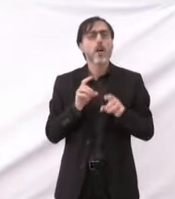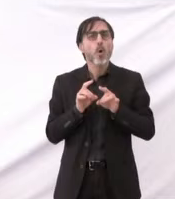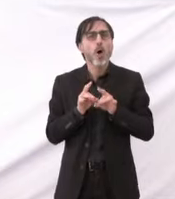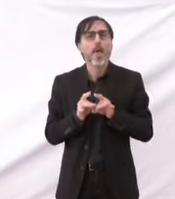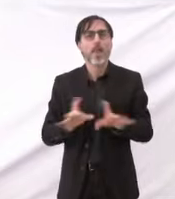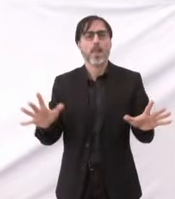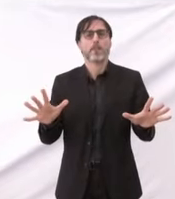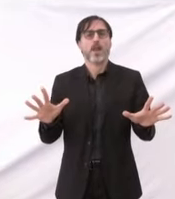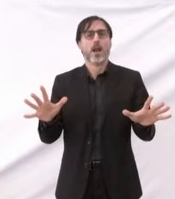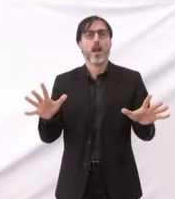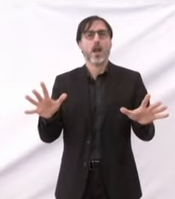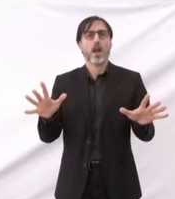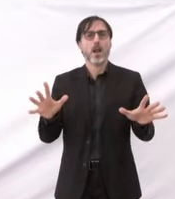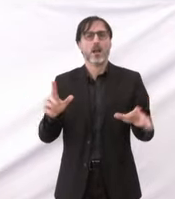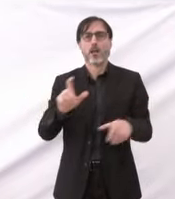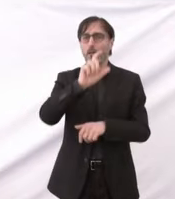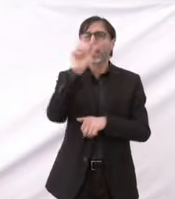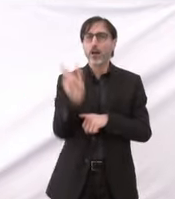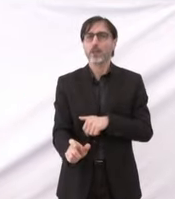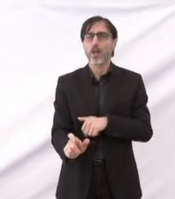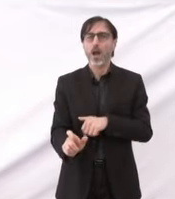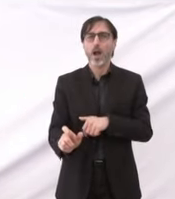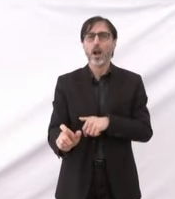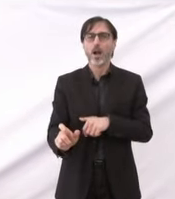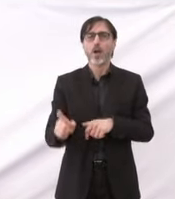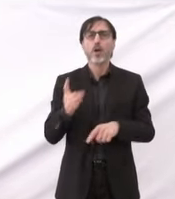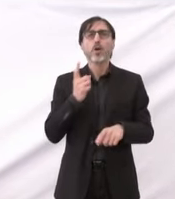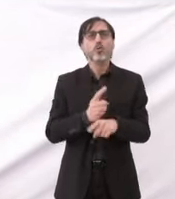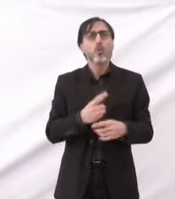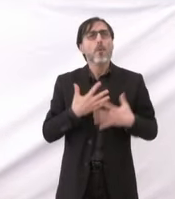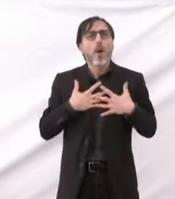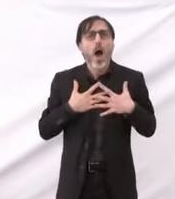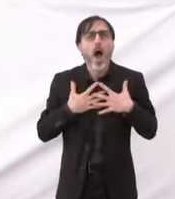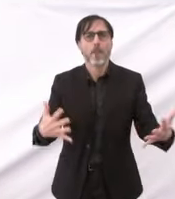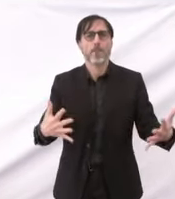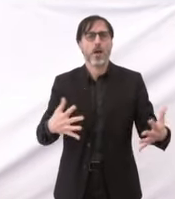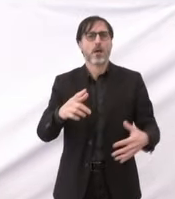dobbiamo liberare il nostro paese, che dobbiamo amare